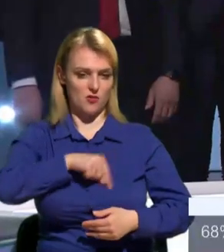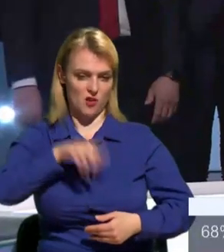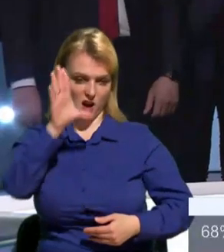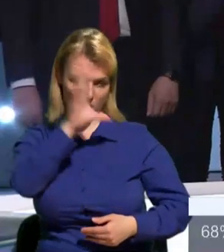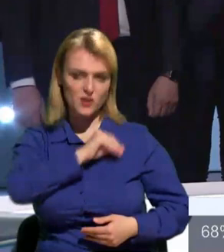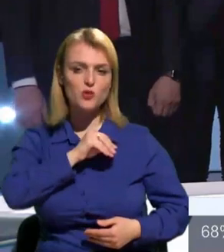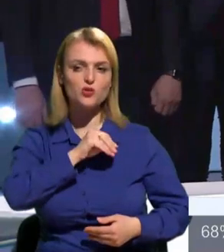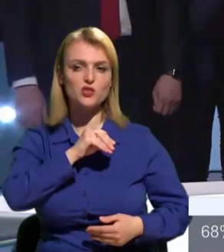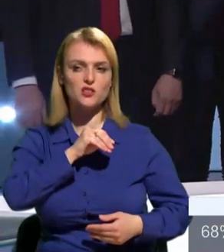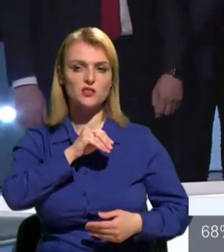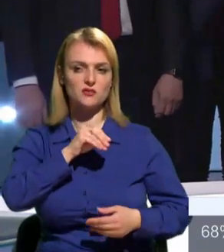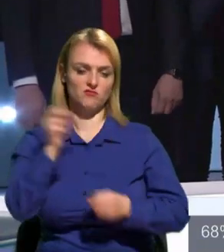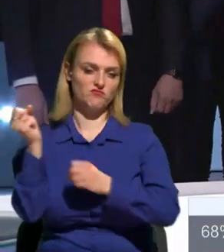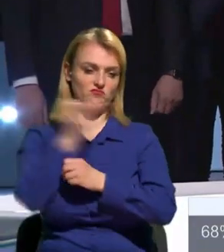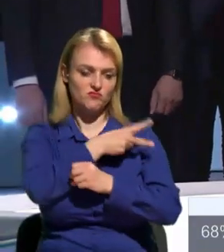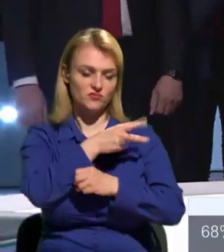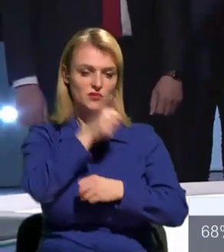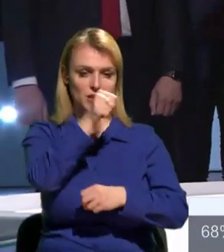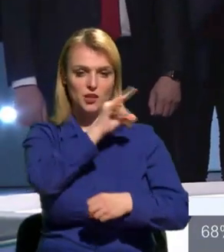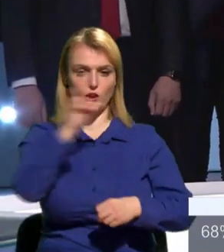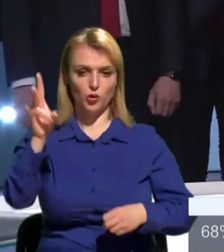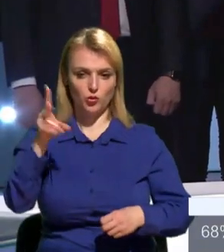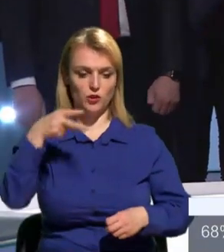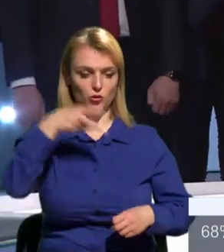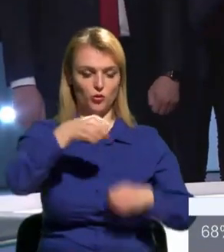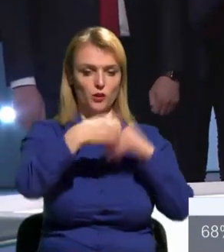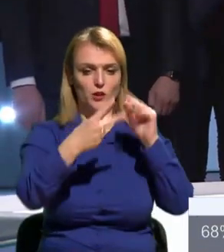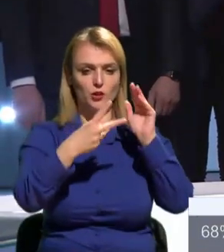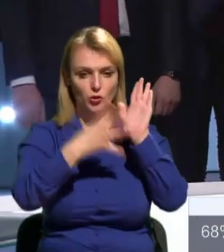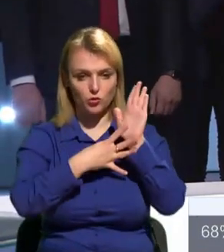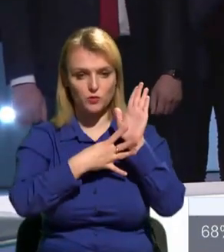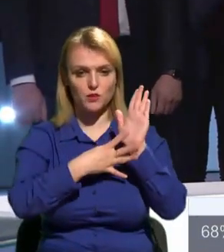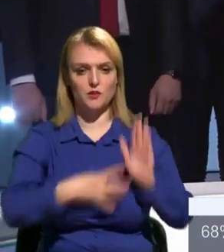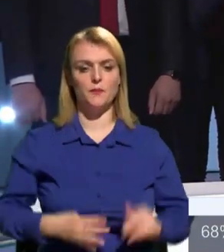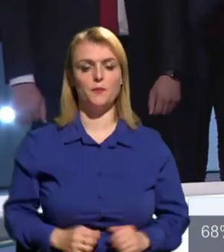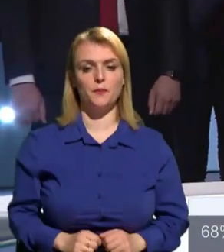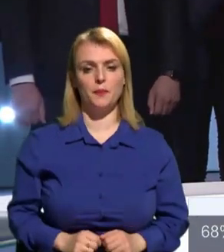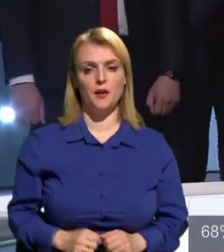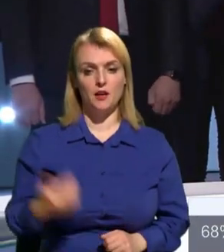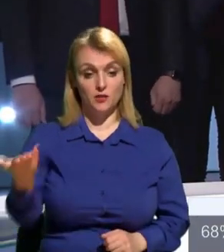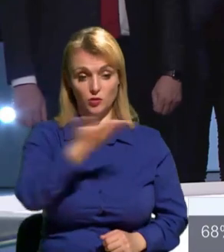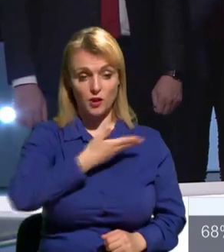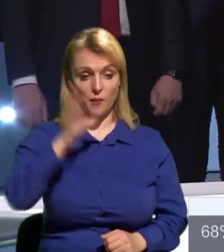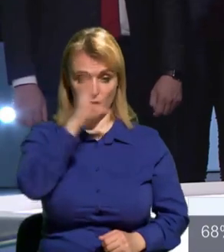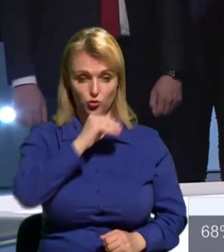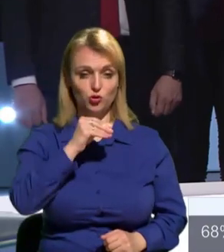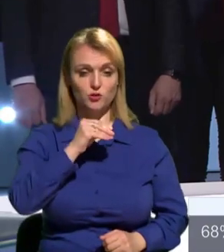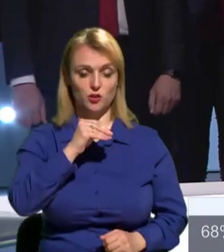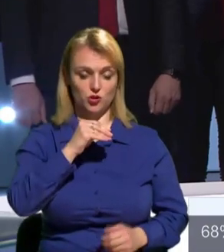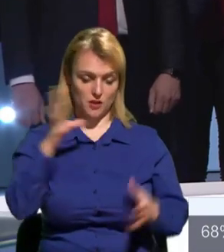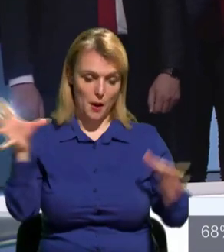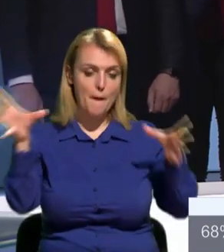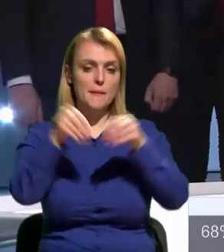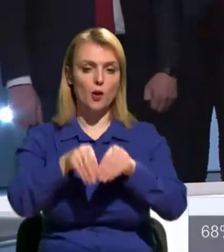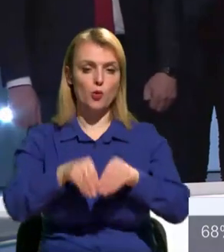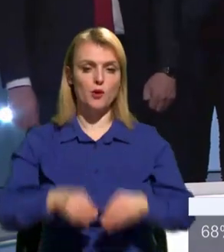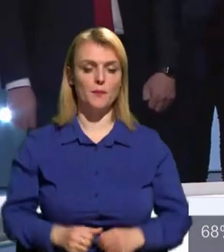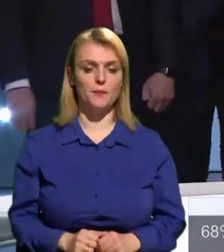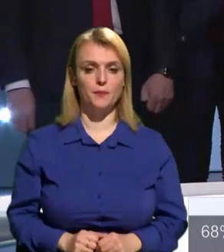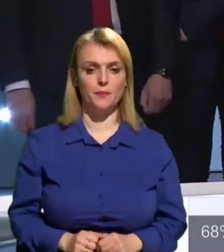luna iunie anul trecut. Noi am reușit împreună.